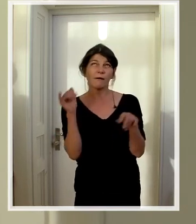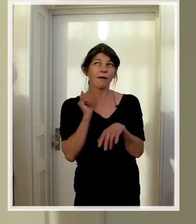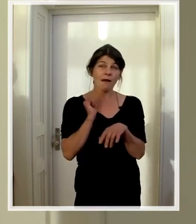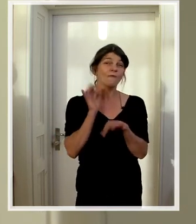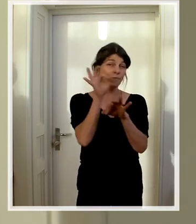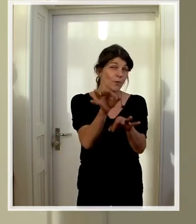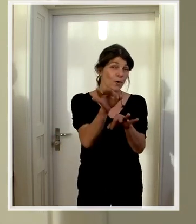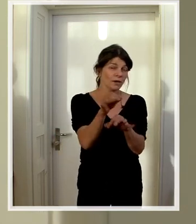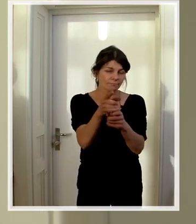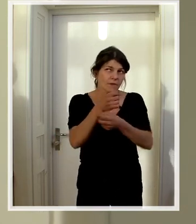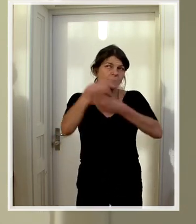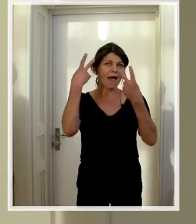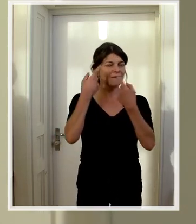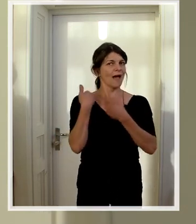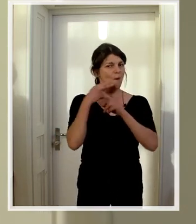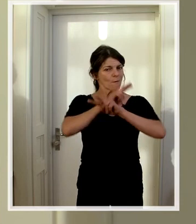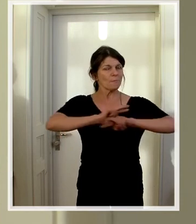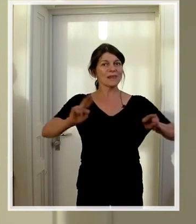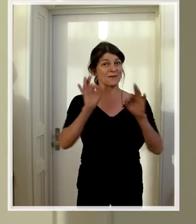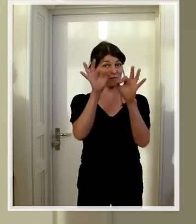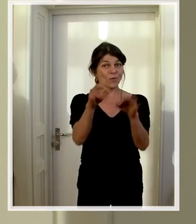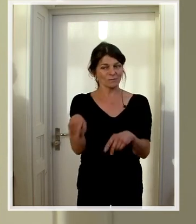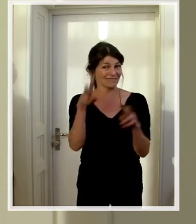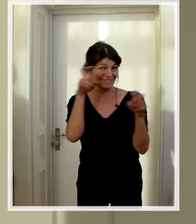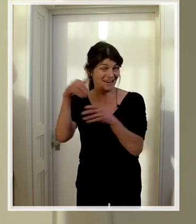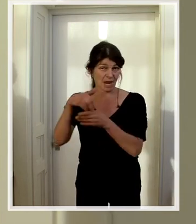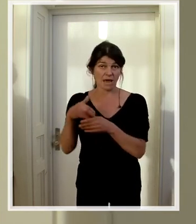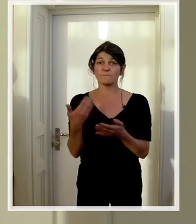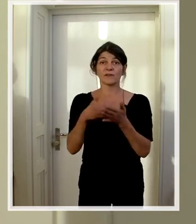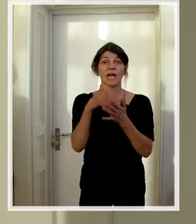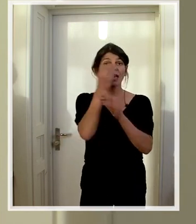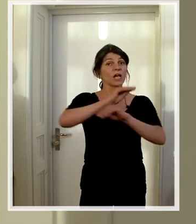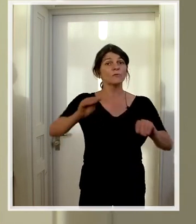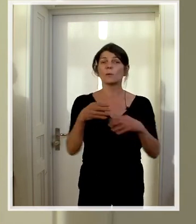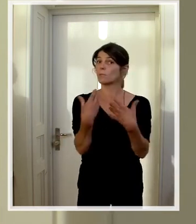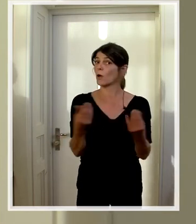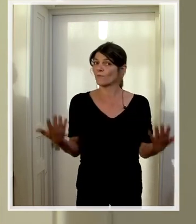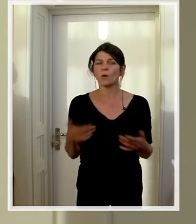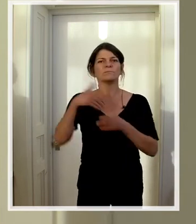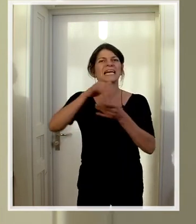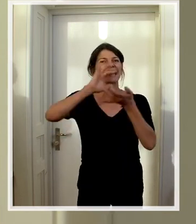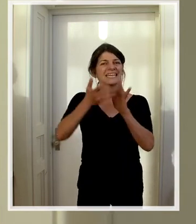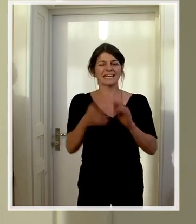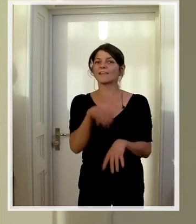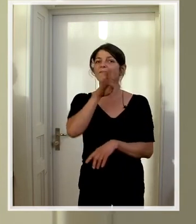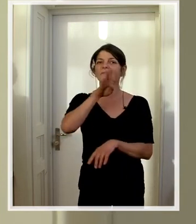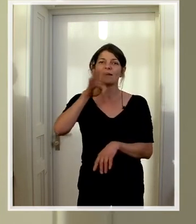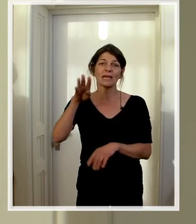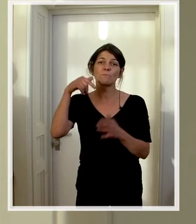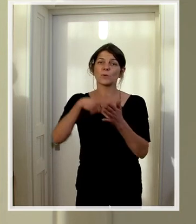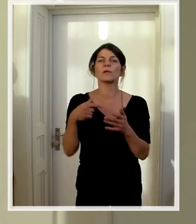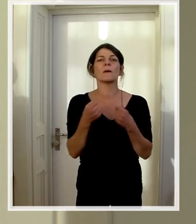habt und einen Überblick machen können über die Thematik. Weitere Informationen dazu gibt es im Internet unter